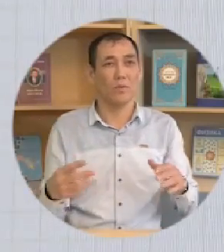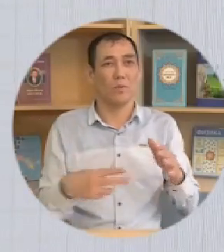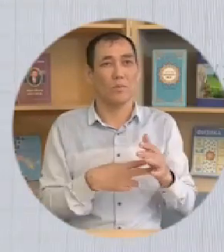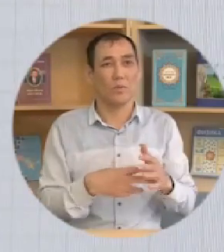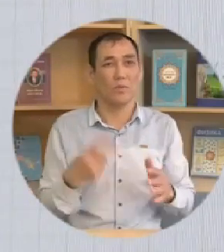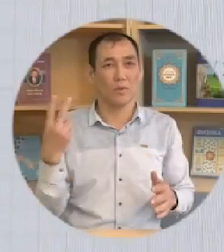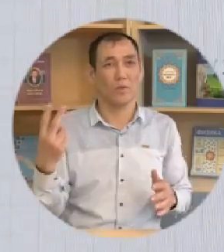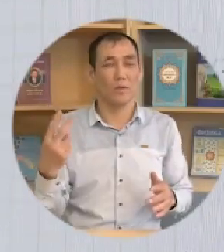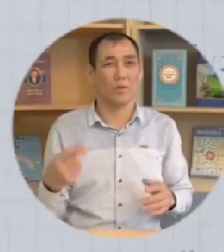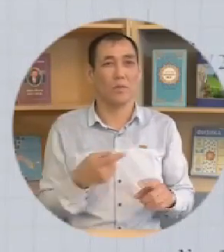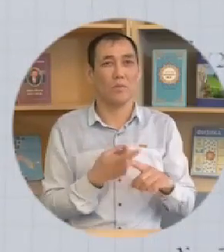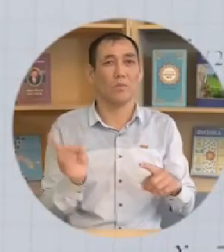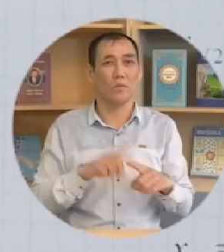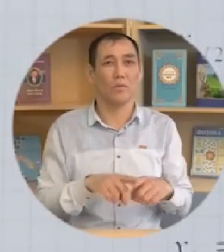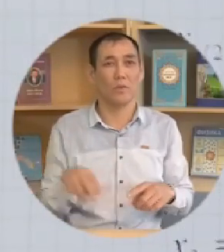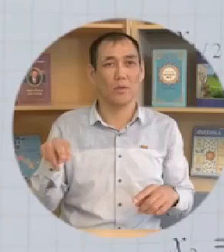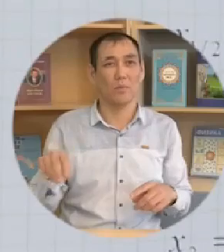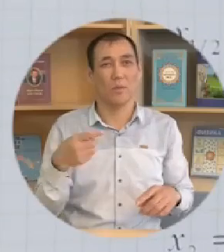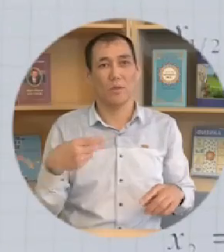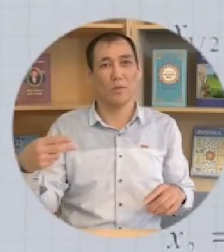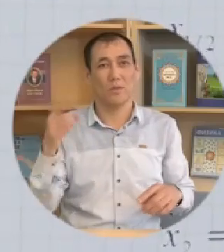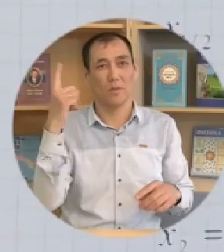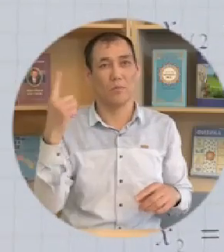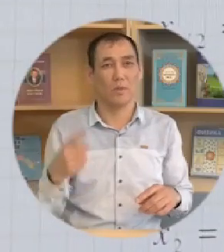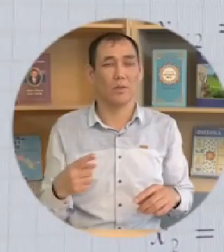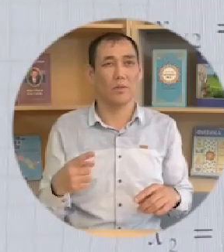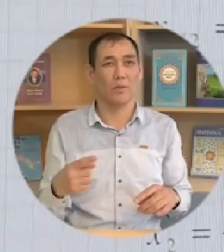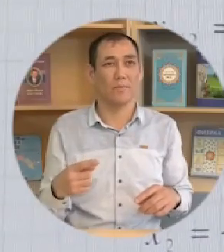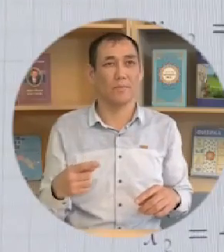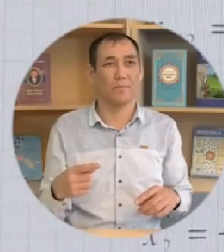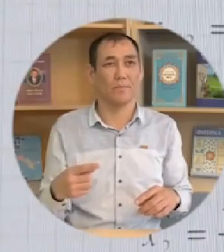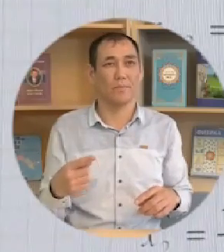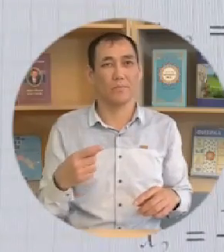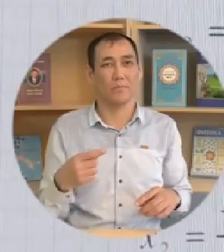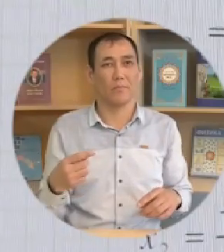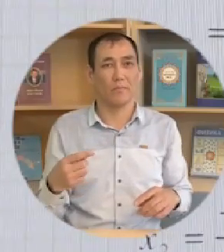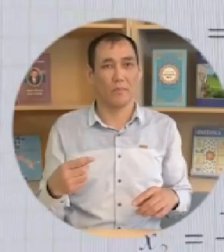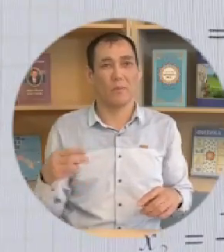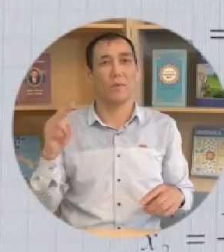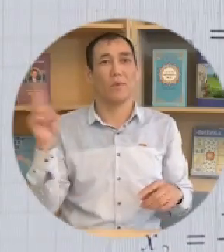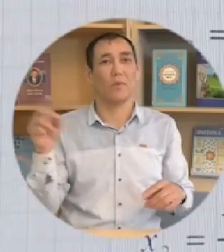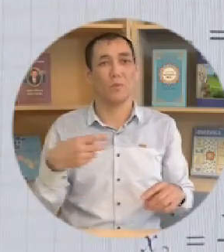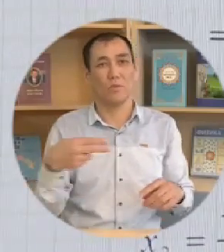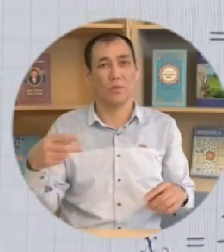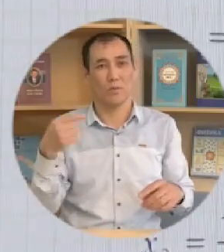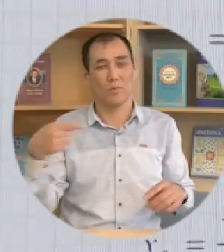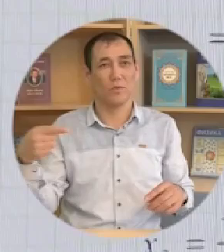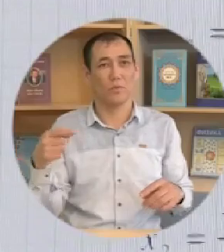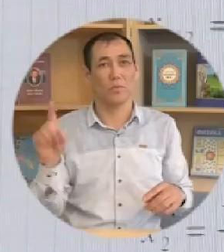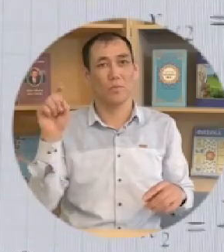Бұнда біздерде p тең 1-ге тең, 1-ге тең, q тең